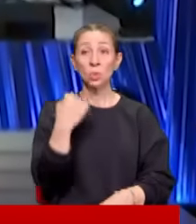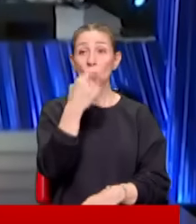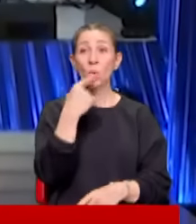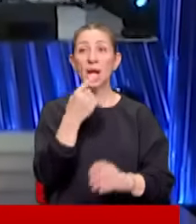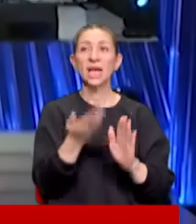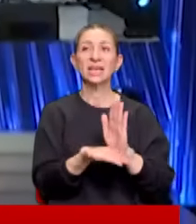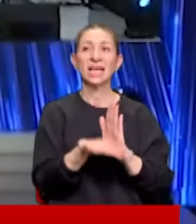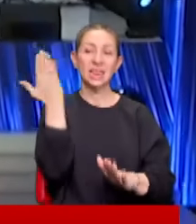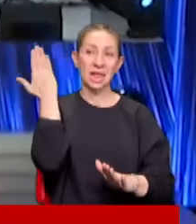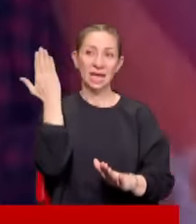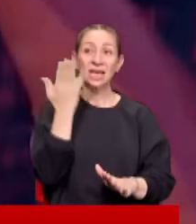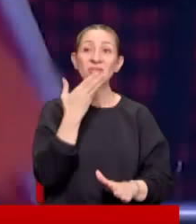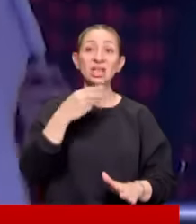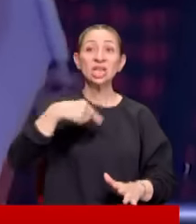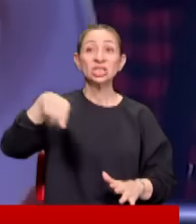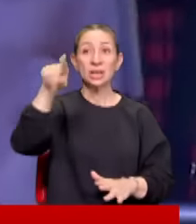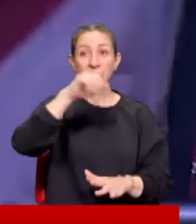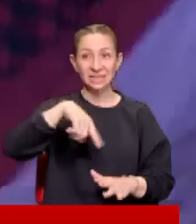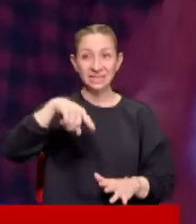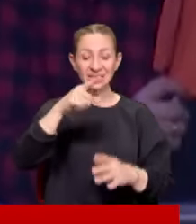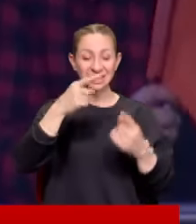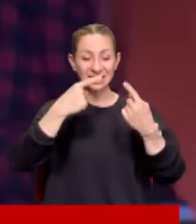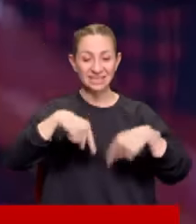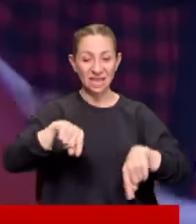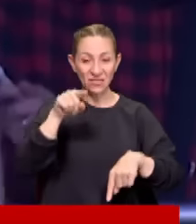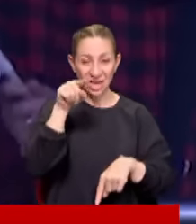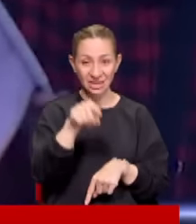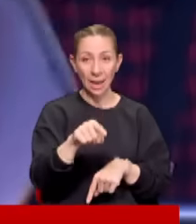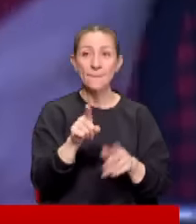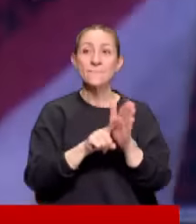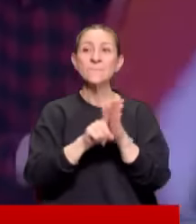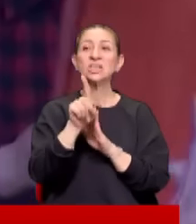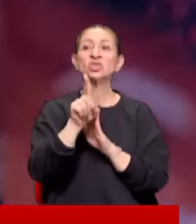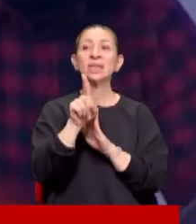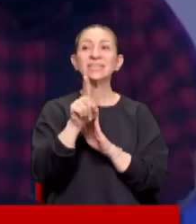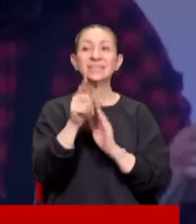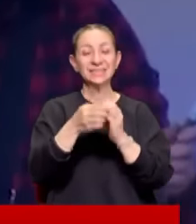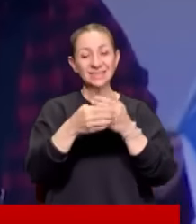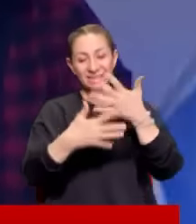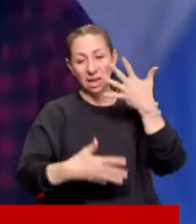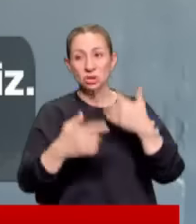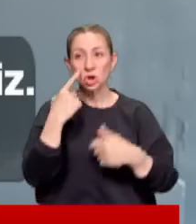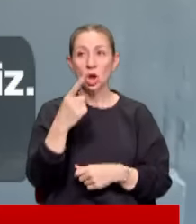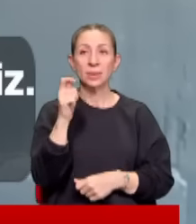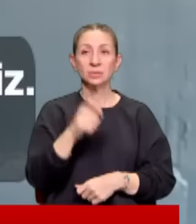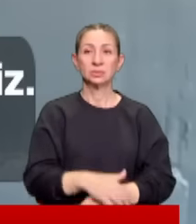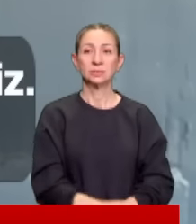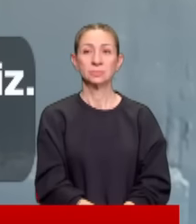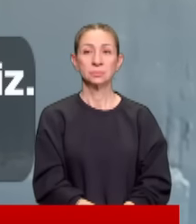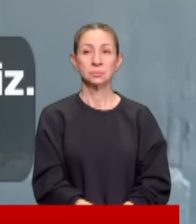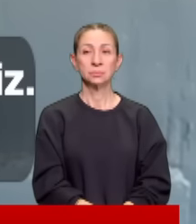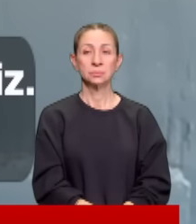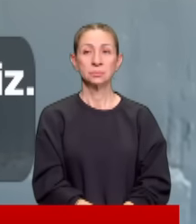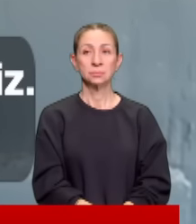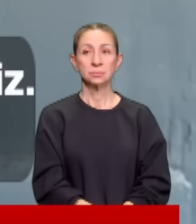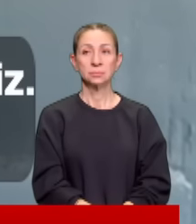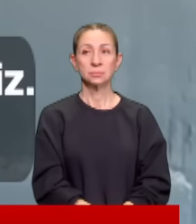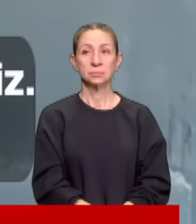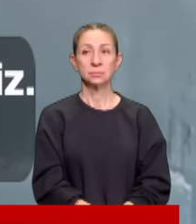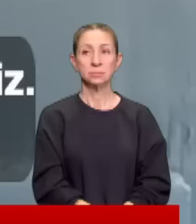Mülakatı kaldırarak gençlerimizin sınavlardaki başarı sıralamasına göre yapacağız. Mülakat kalkmadığı